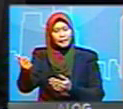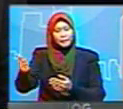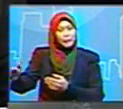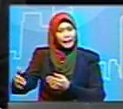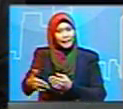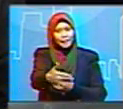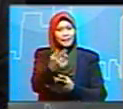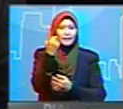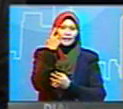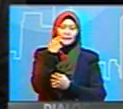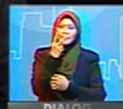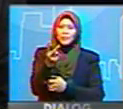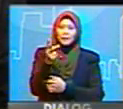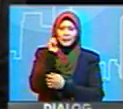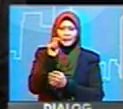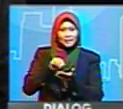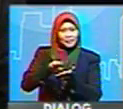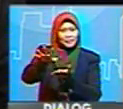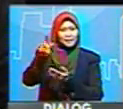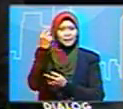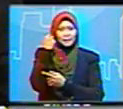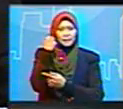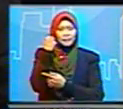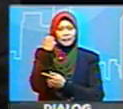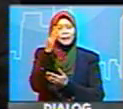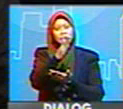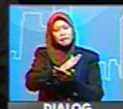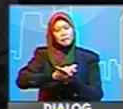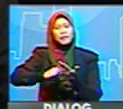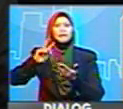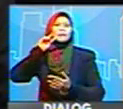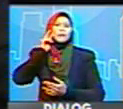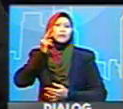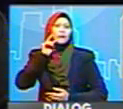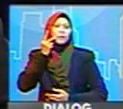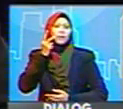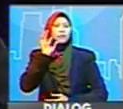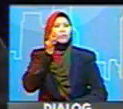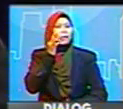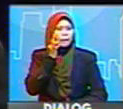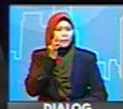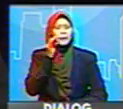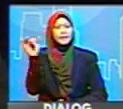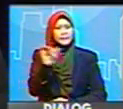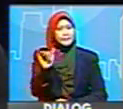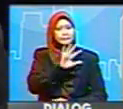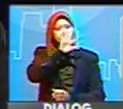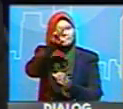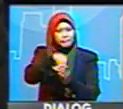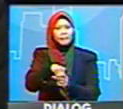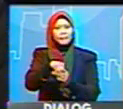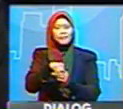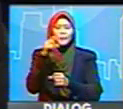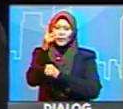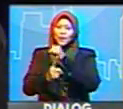sudutannya telah dapat kita saksikan sebentar tadi dan diikuti dengan subsektor sayur-sayuran dan juga buah-buahan jadi setahun berlalu